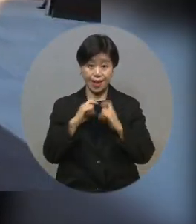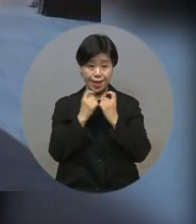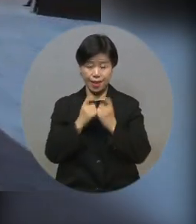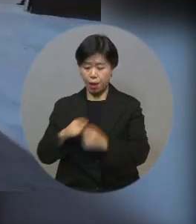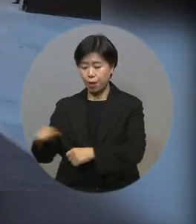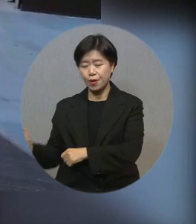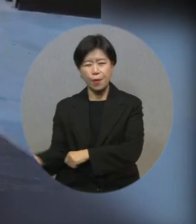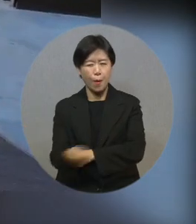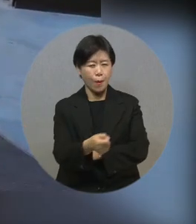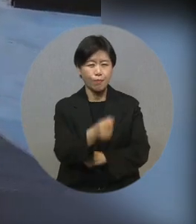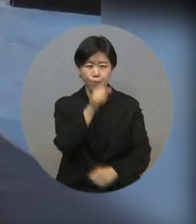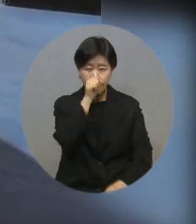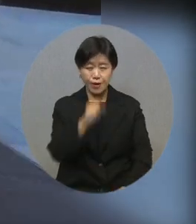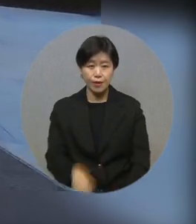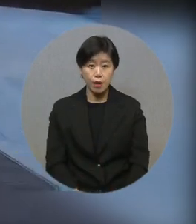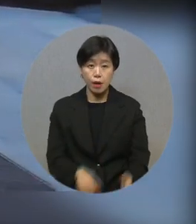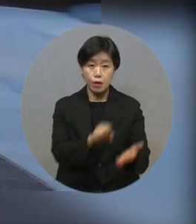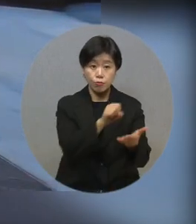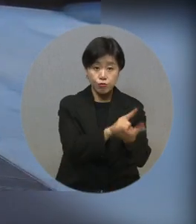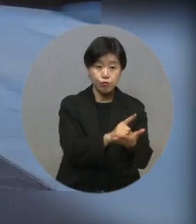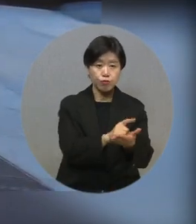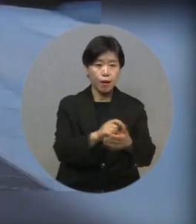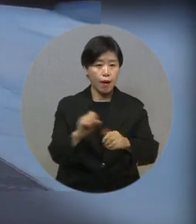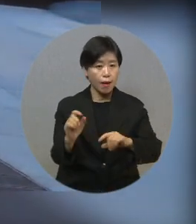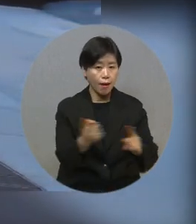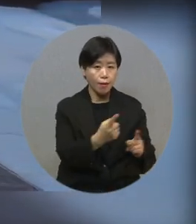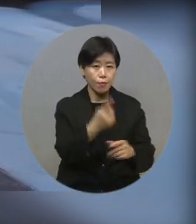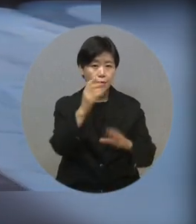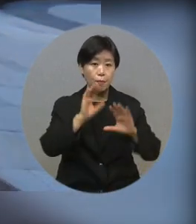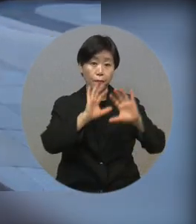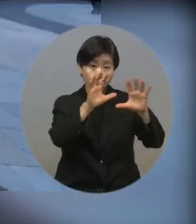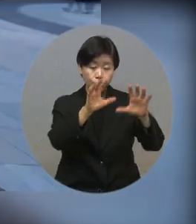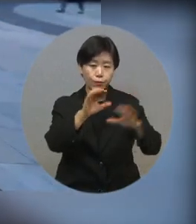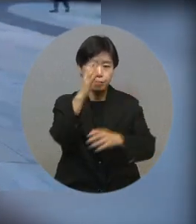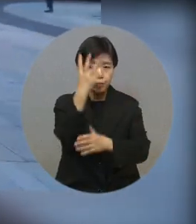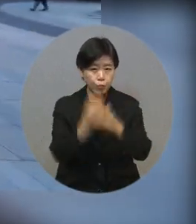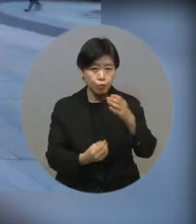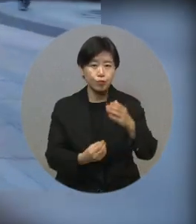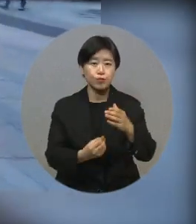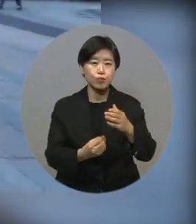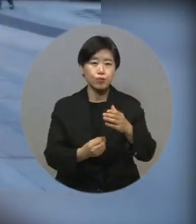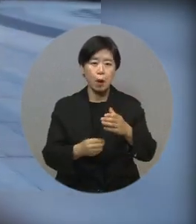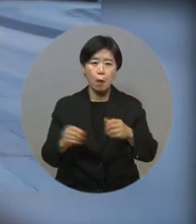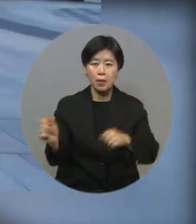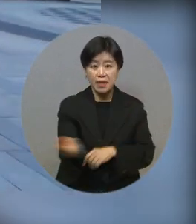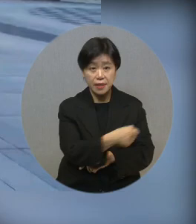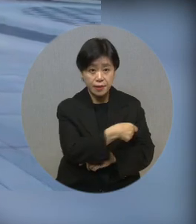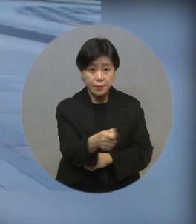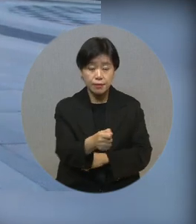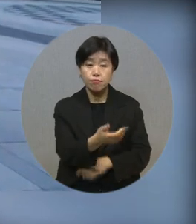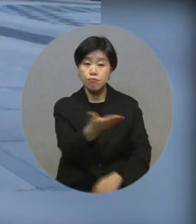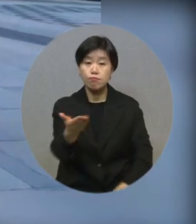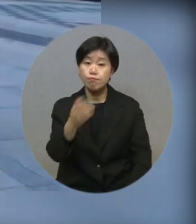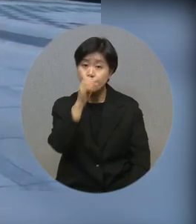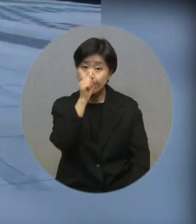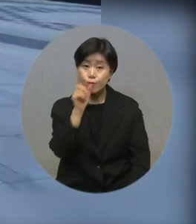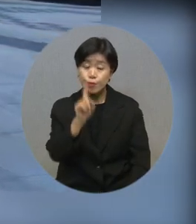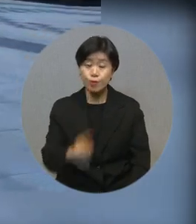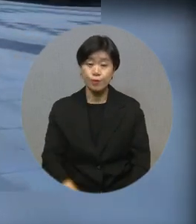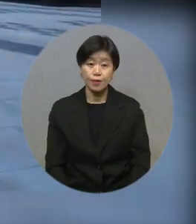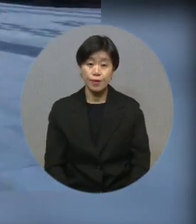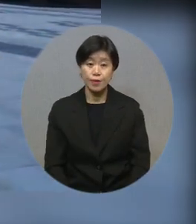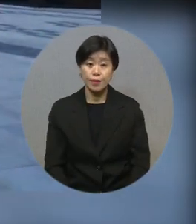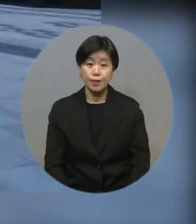골프를 좋아하는데요. 축구, 야구, 배구, 농구, 테니스 어떤 거 좋아하세요? 오늘 저와